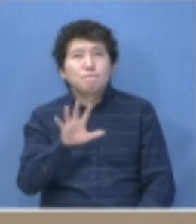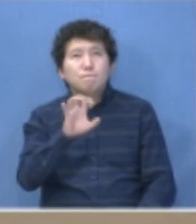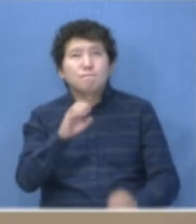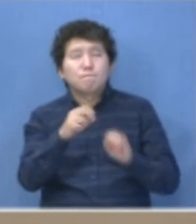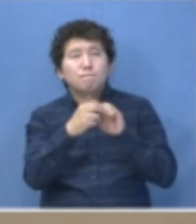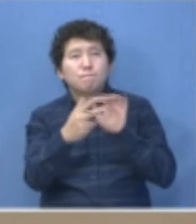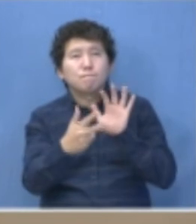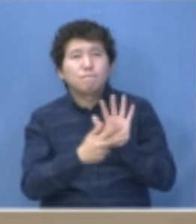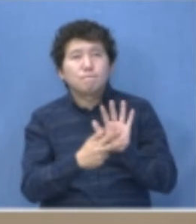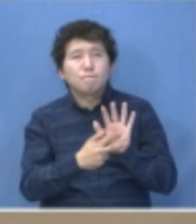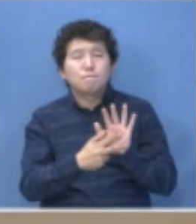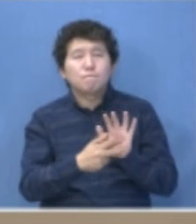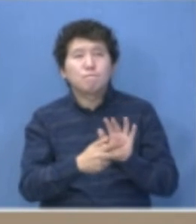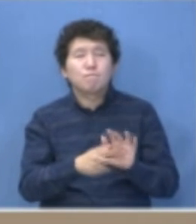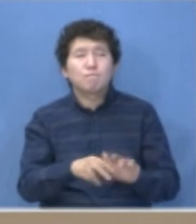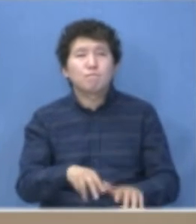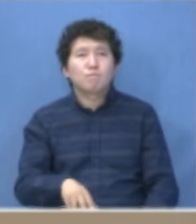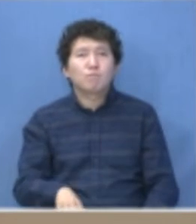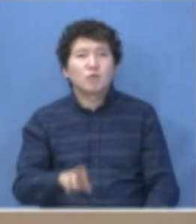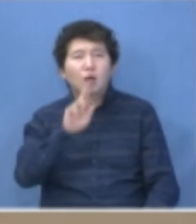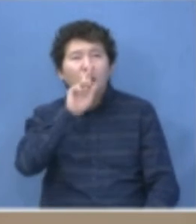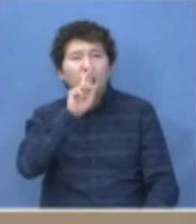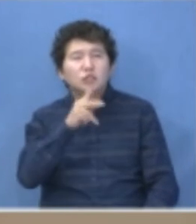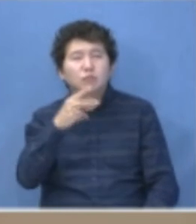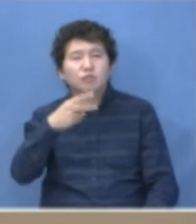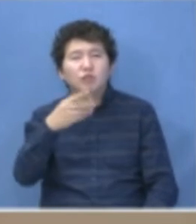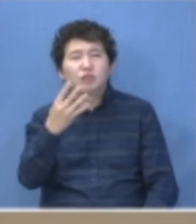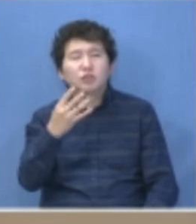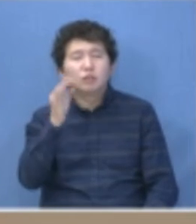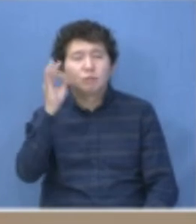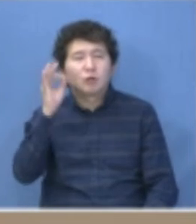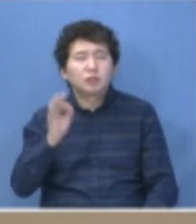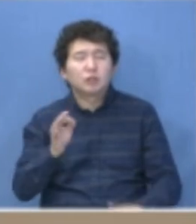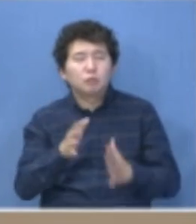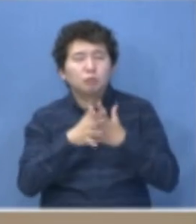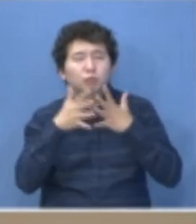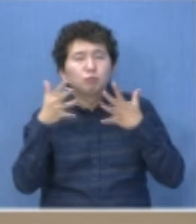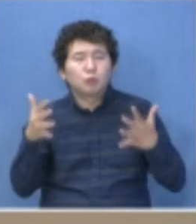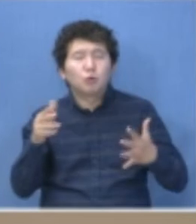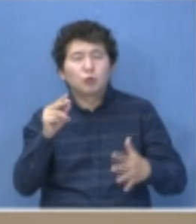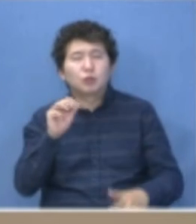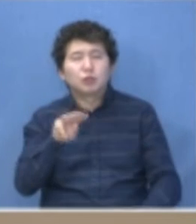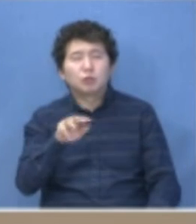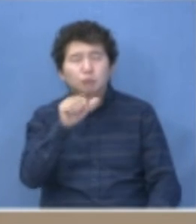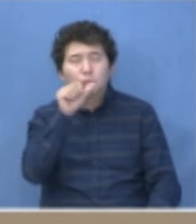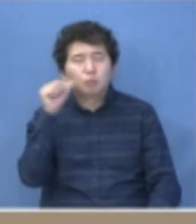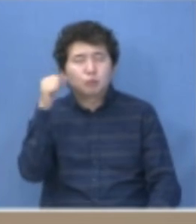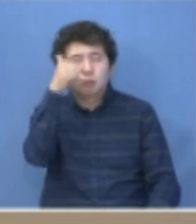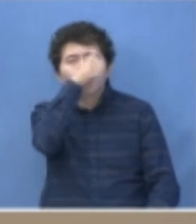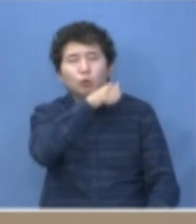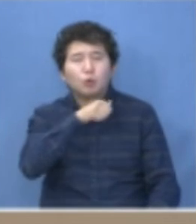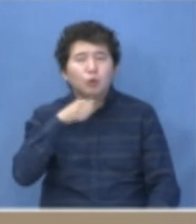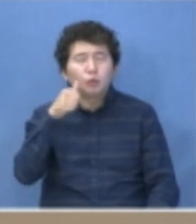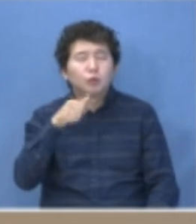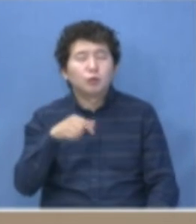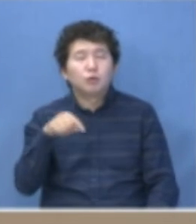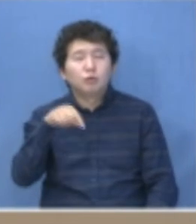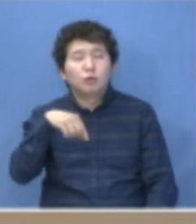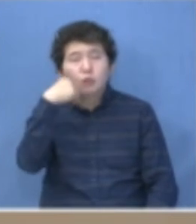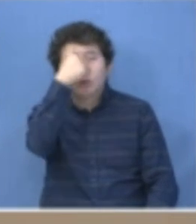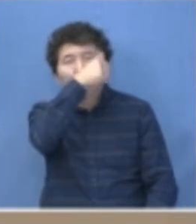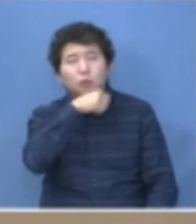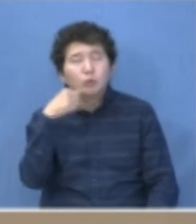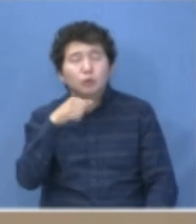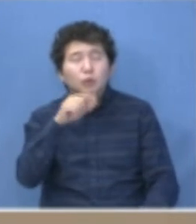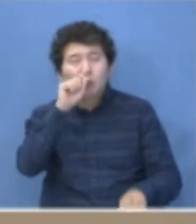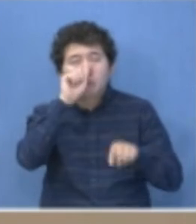5518 потенциальных дефектов, что на 24% больше, чем в прошлом году. По результатам текущего мониторинга